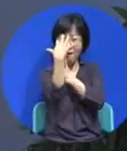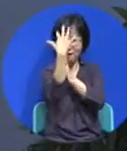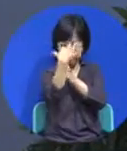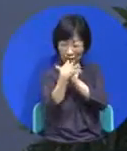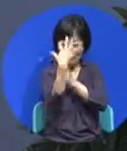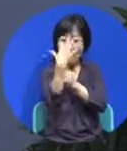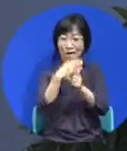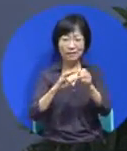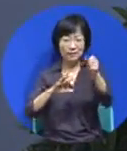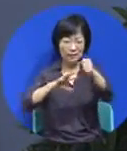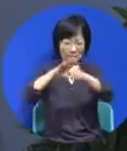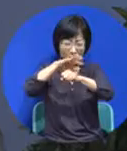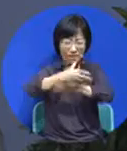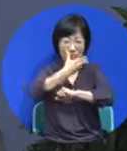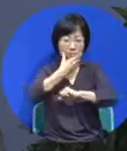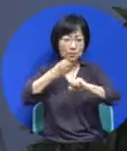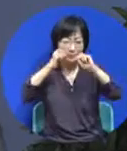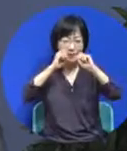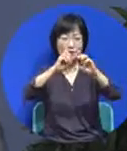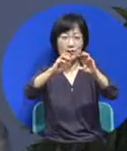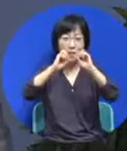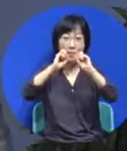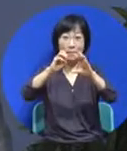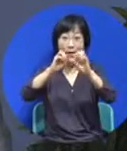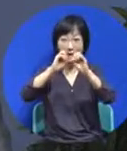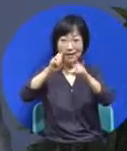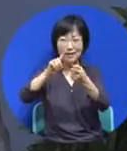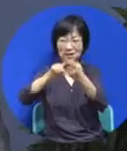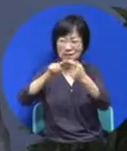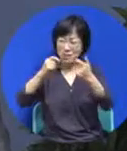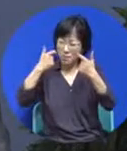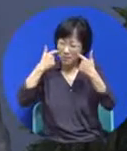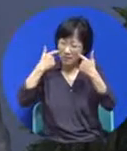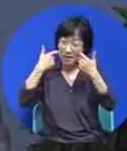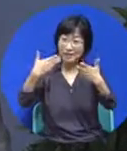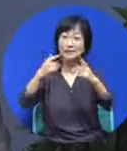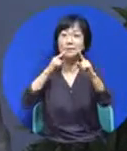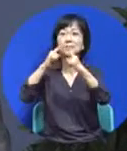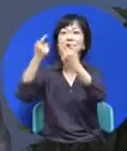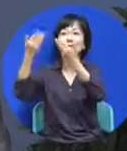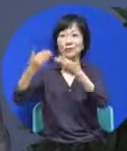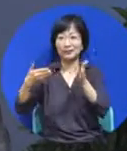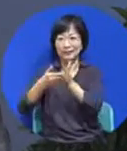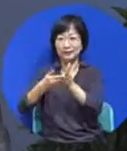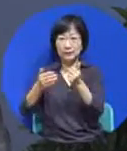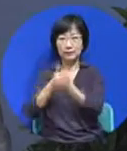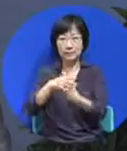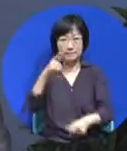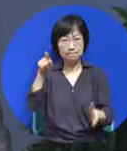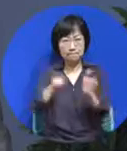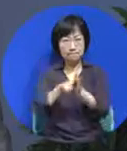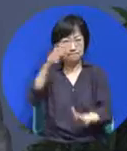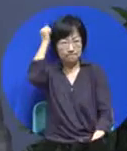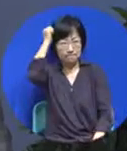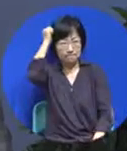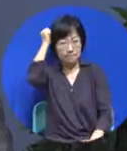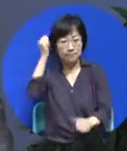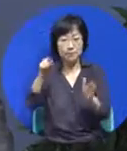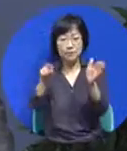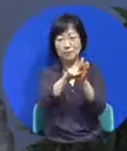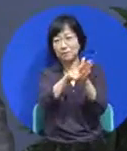거예요. God gave to him the sure word where he saw the sun and the moon and the stars and all the sheaves of wheat bowing down before him. And if anybody saw that covenant, they